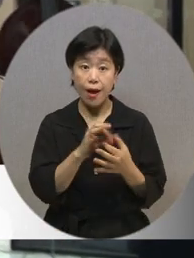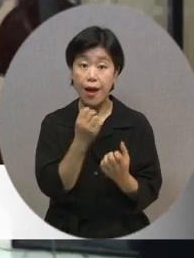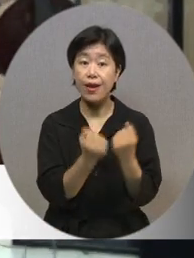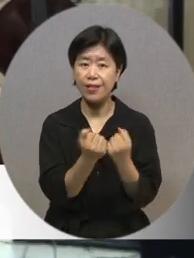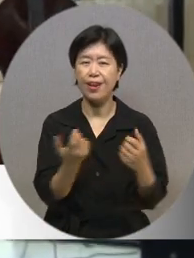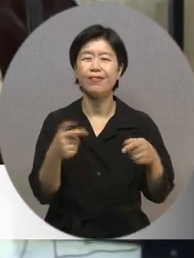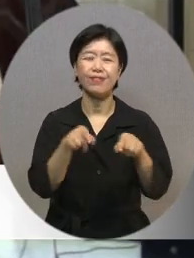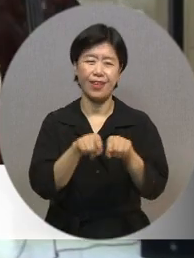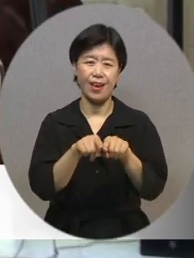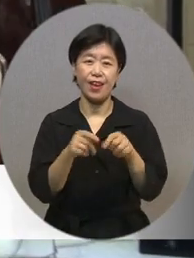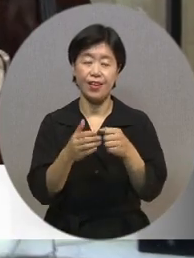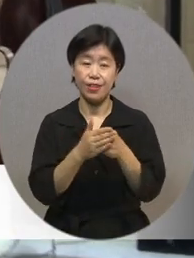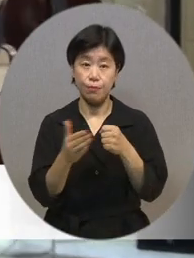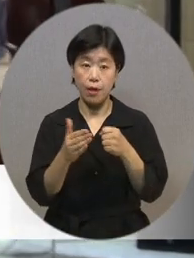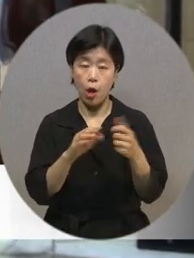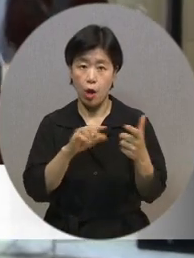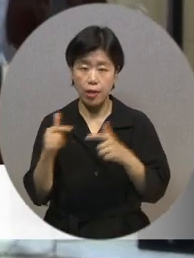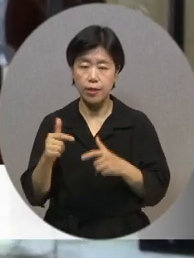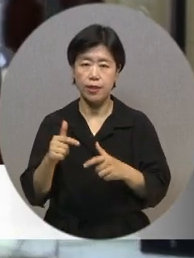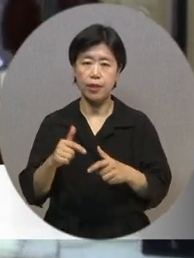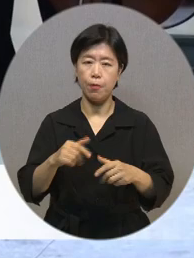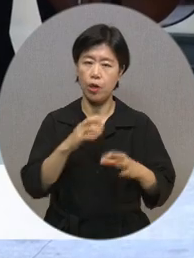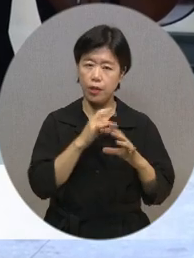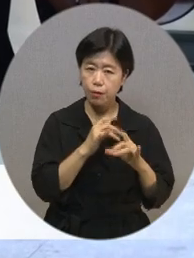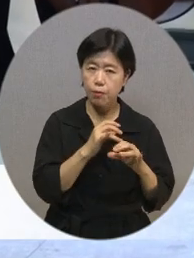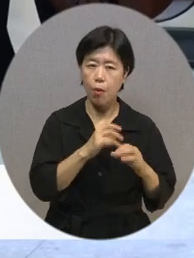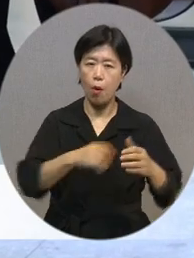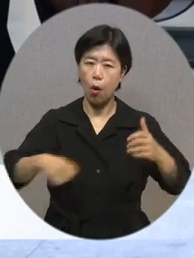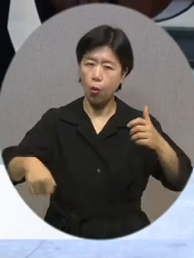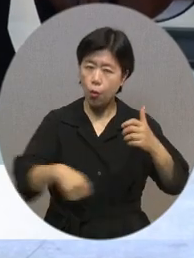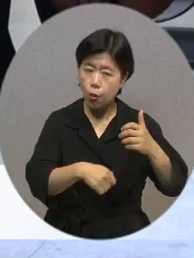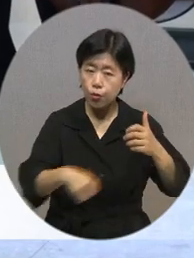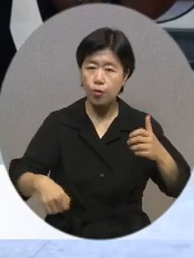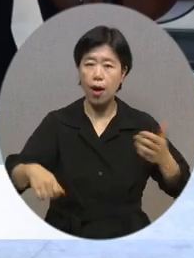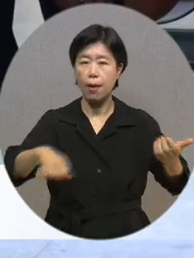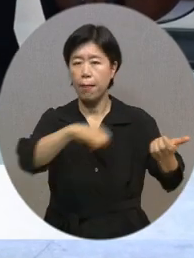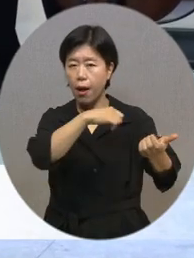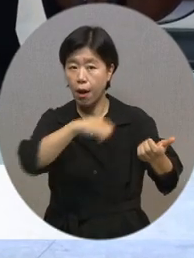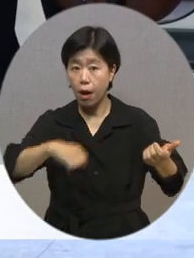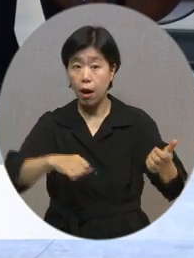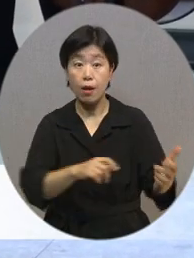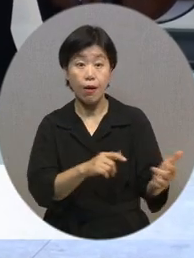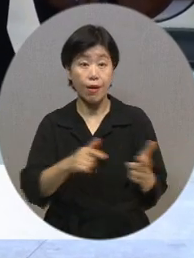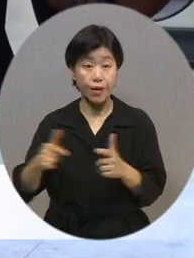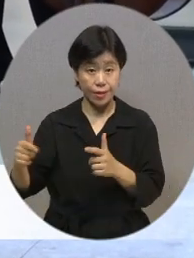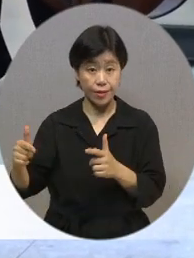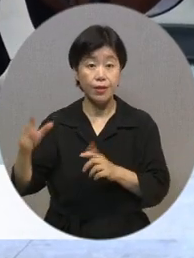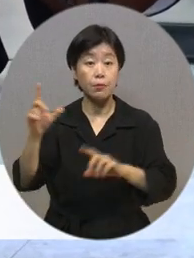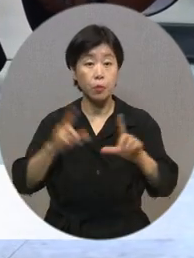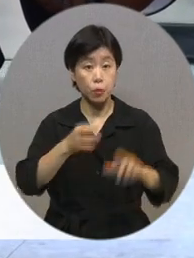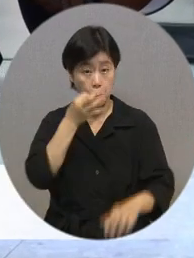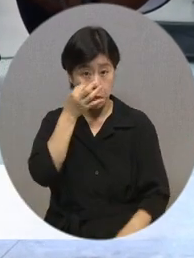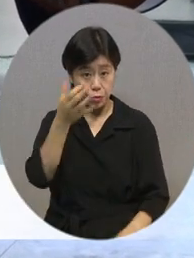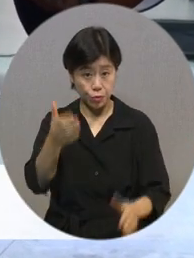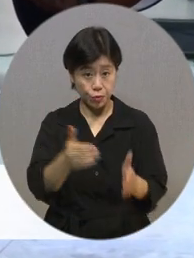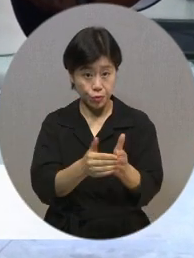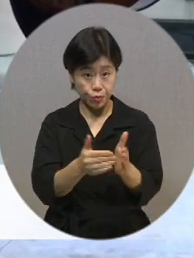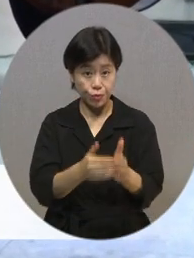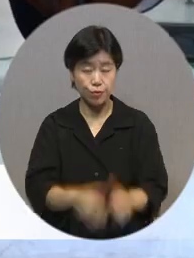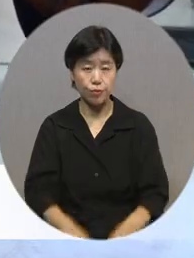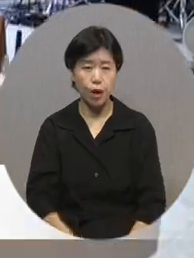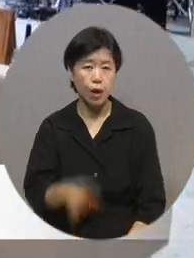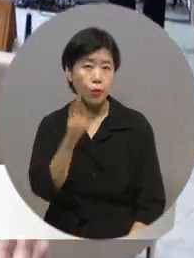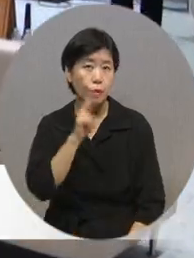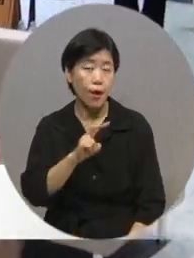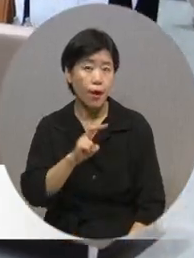친근하고 아름다운 대중적인 선율, 색소폰, 콘트라베이스, 바이올린, 퍼커션, 피아노의